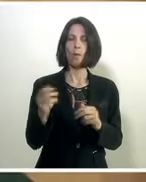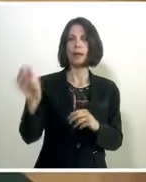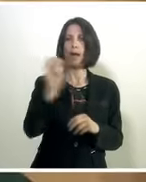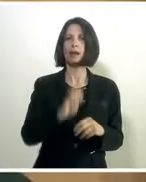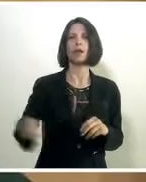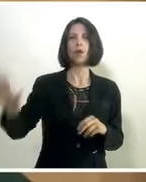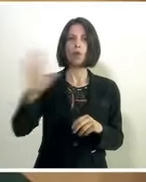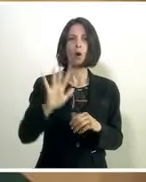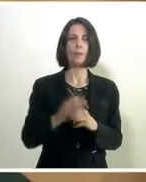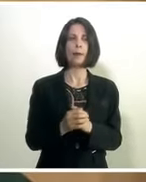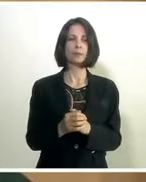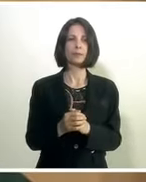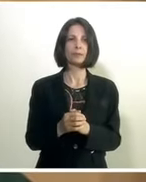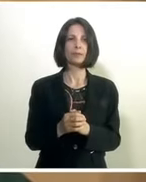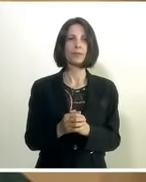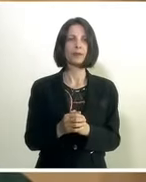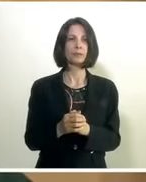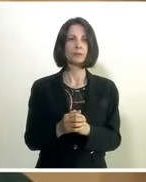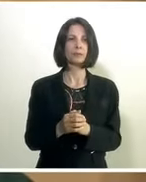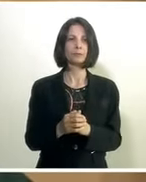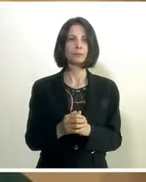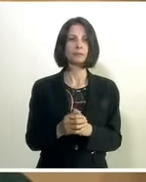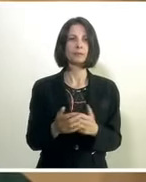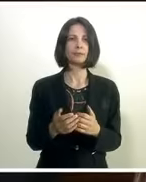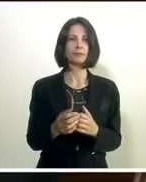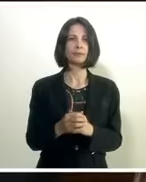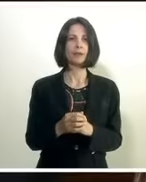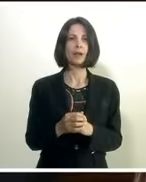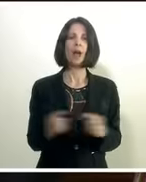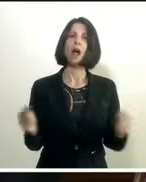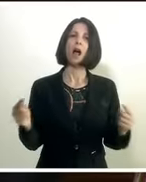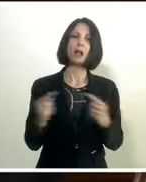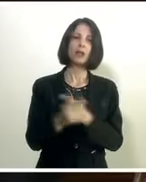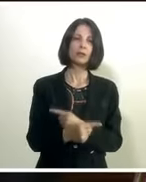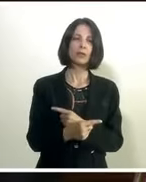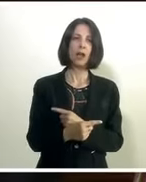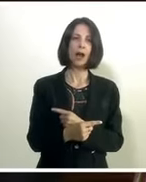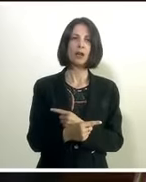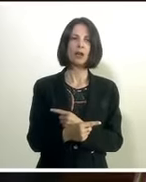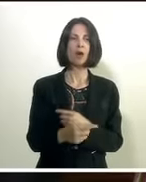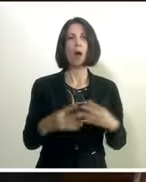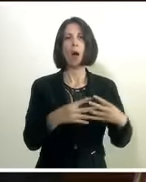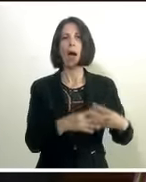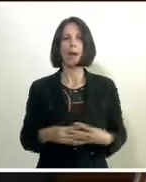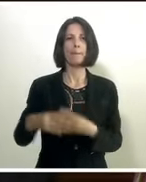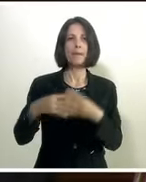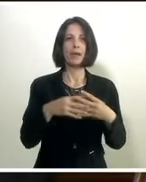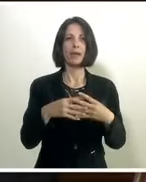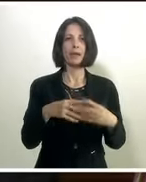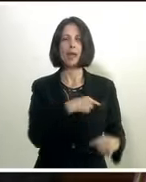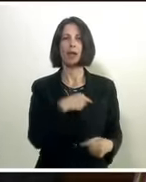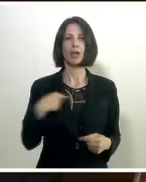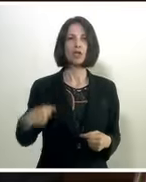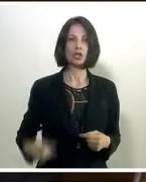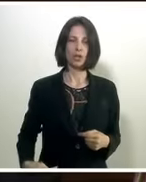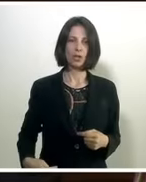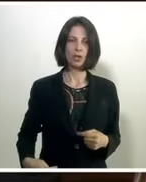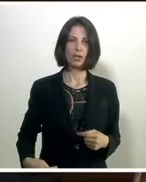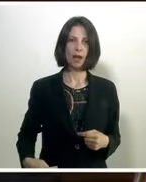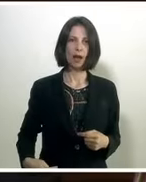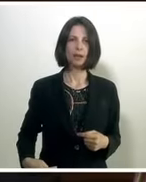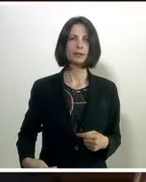dell'Europa un elemento di controtendenza è il riavvicinamento tra Us e Cina sancito dal viaggio a Pechino di n